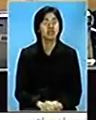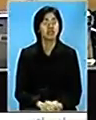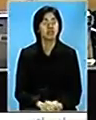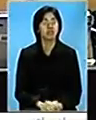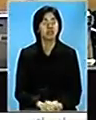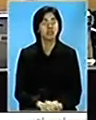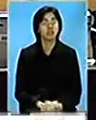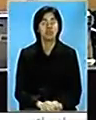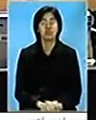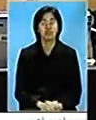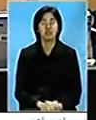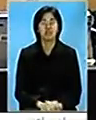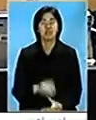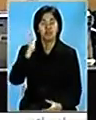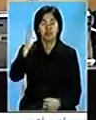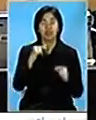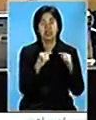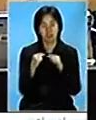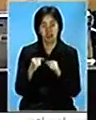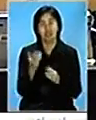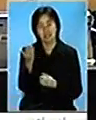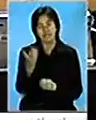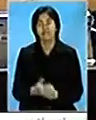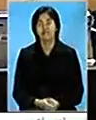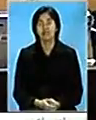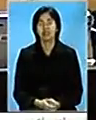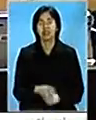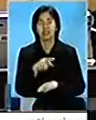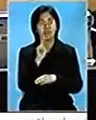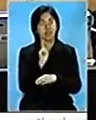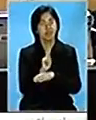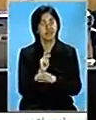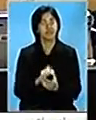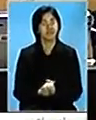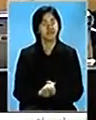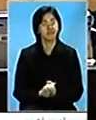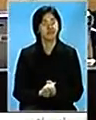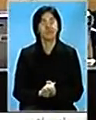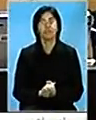จะอภิปรายไหมครับ อภิปรายครับ เชิญครับ ท่านประธานที่เคาร